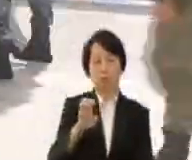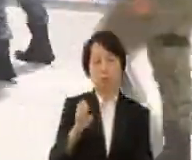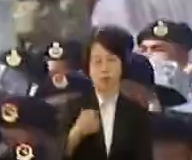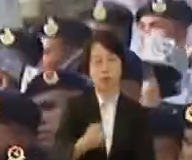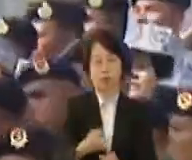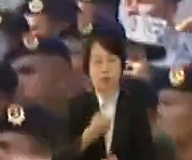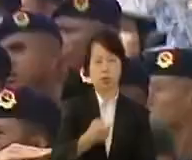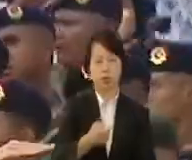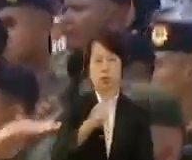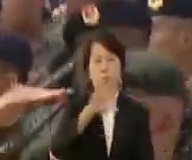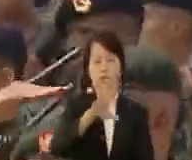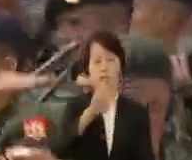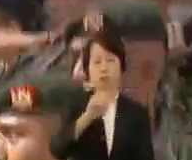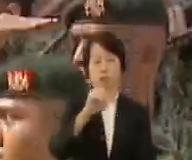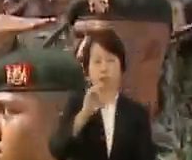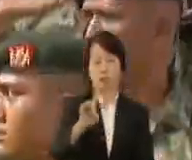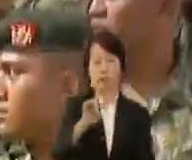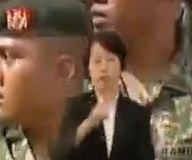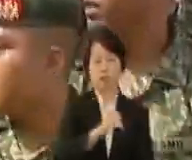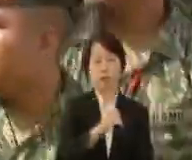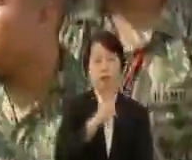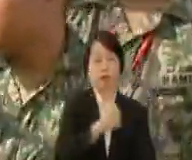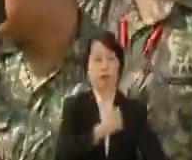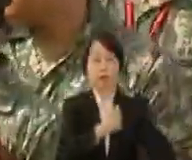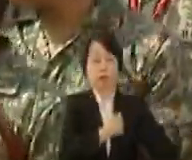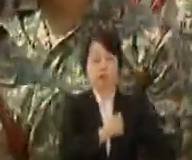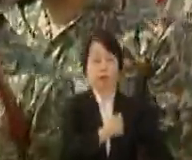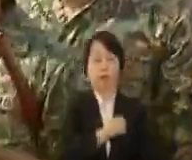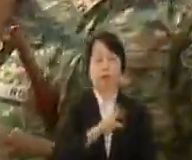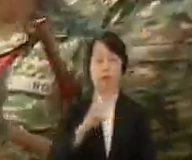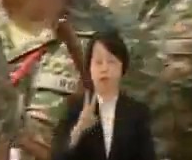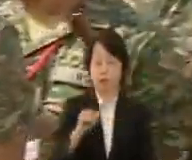Regimen 508 askar watanya.